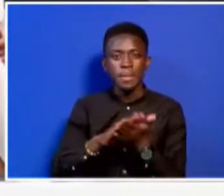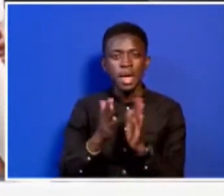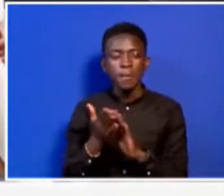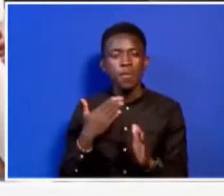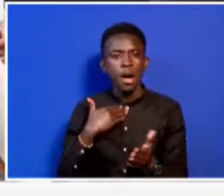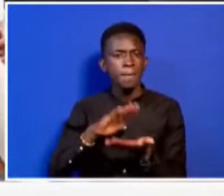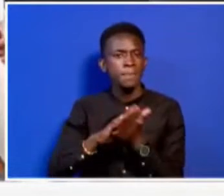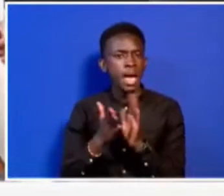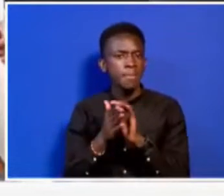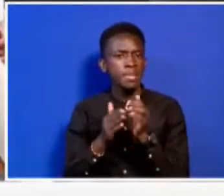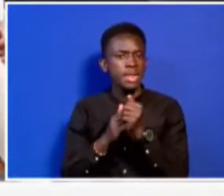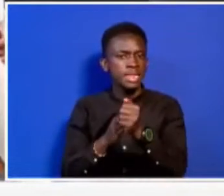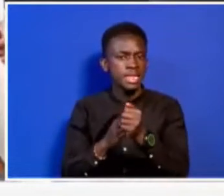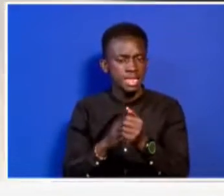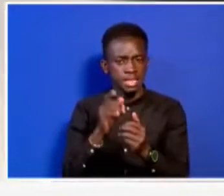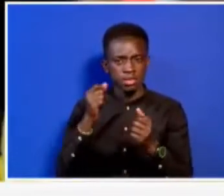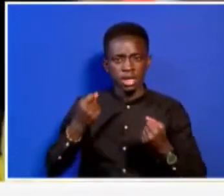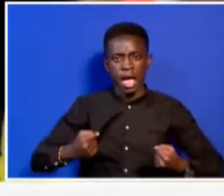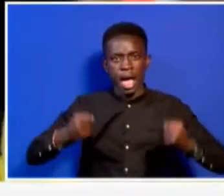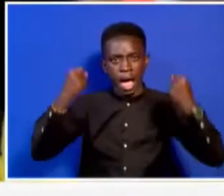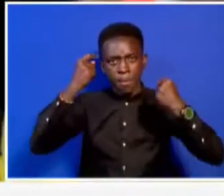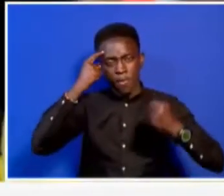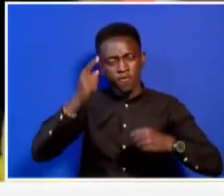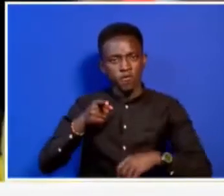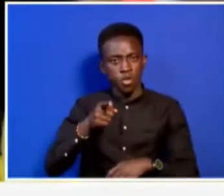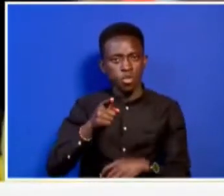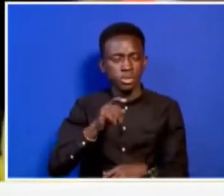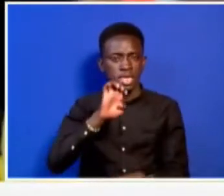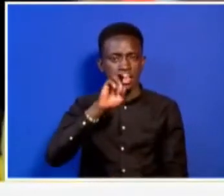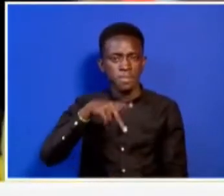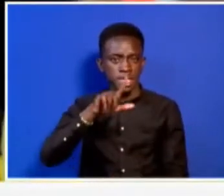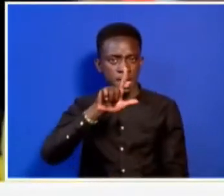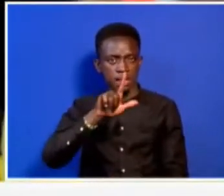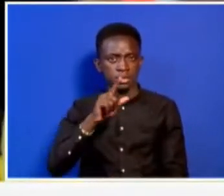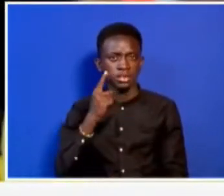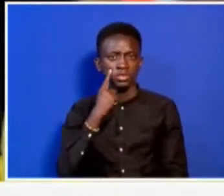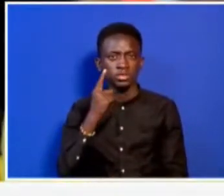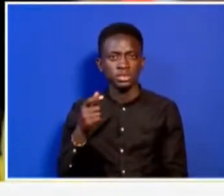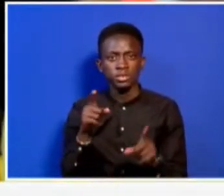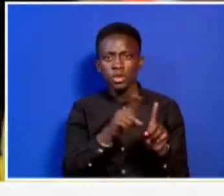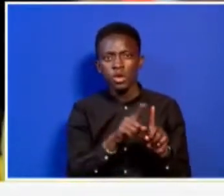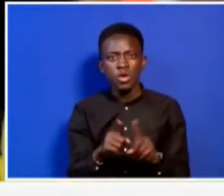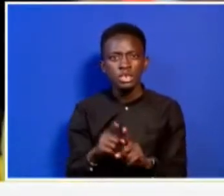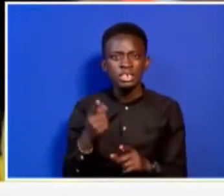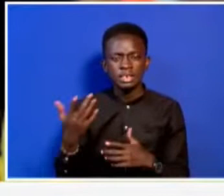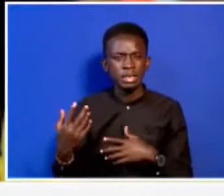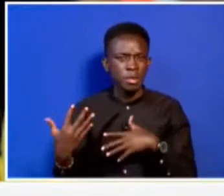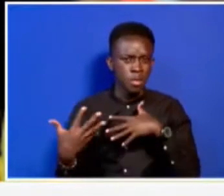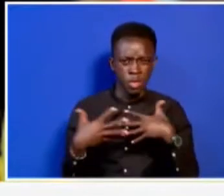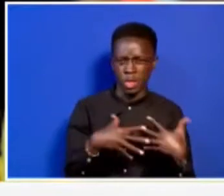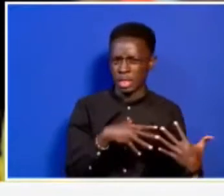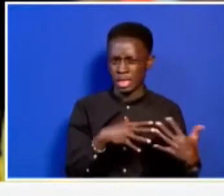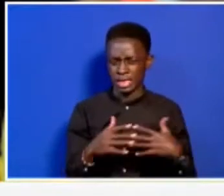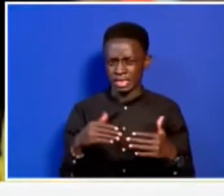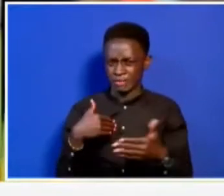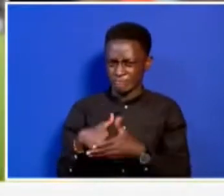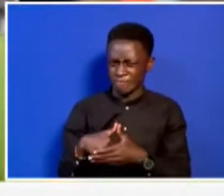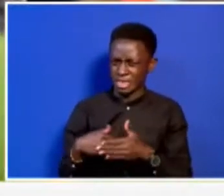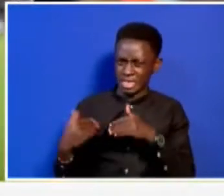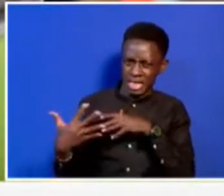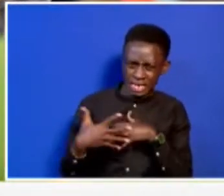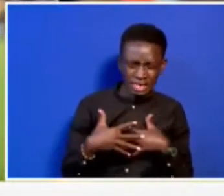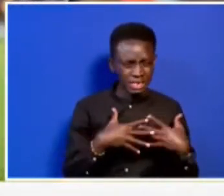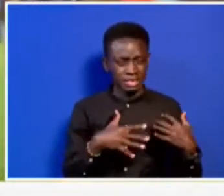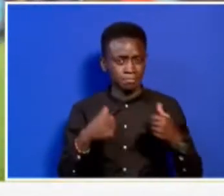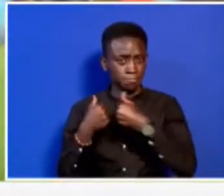mfululizo. Mechi hiyo ilikuwa na shinikizo kubwa katika dakika za kwanza 15 huku kila timu ikibishabisha kwenye lango la mpinzani wake. Katika dakika ya